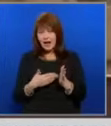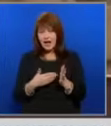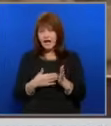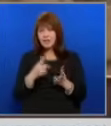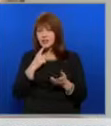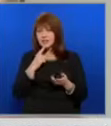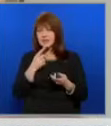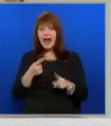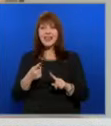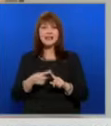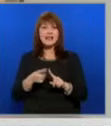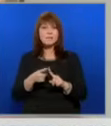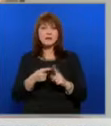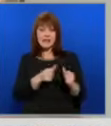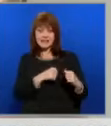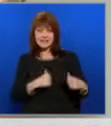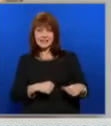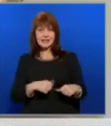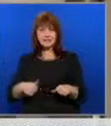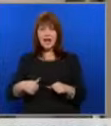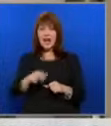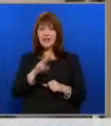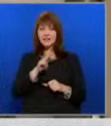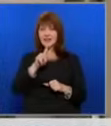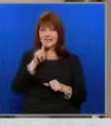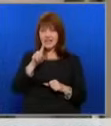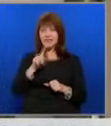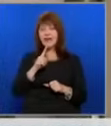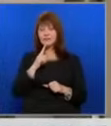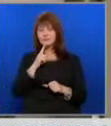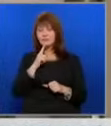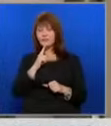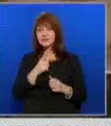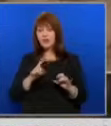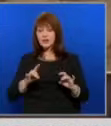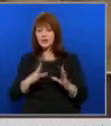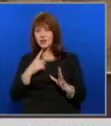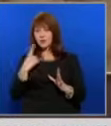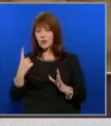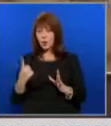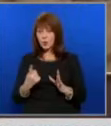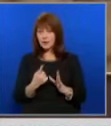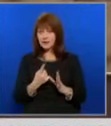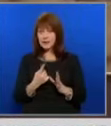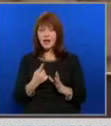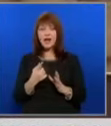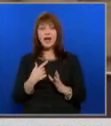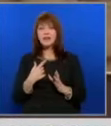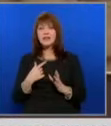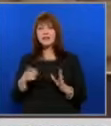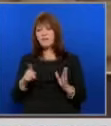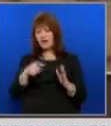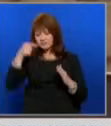живеят активно. Само 21 са донорските ситуации у нас от началото на годината. Ние продължаваме да бъдем на дъното в